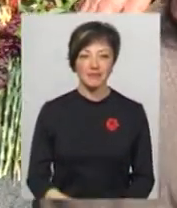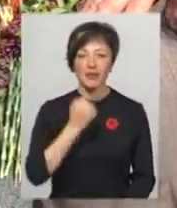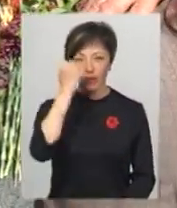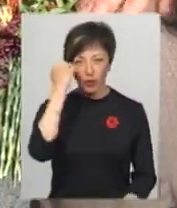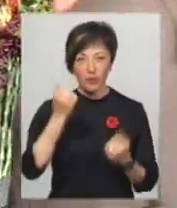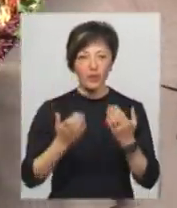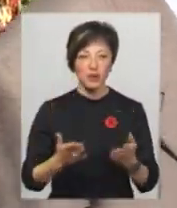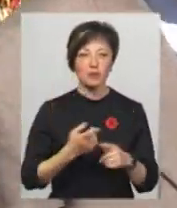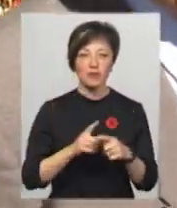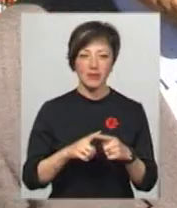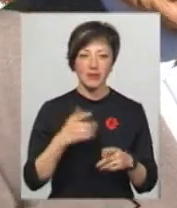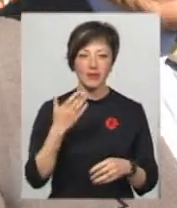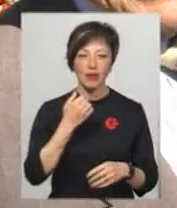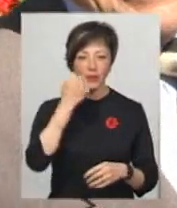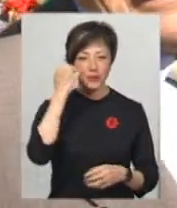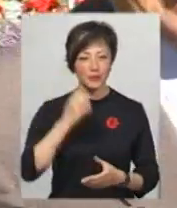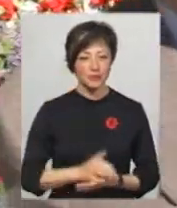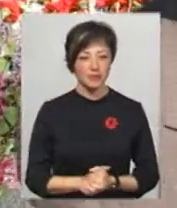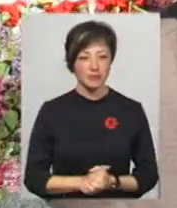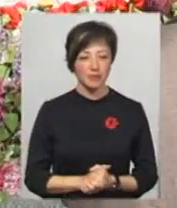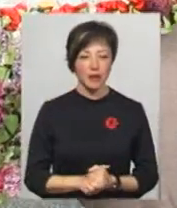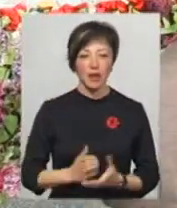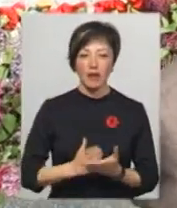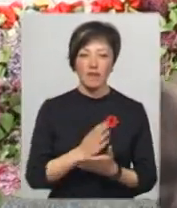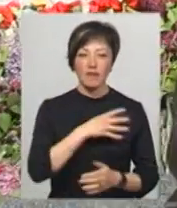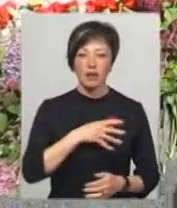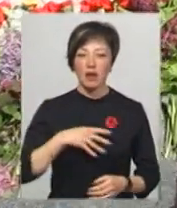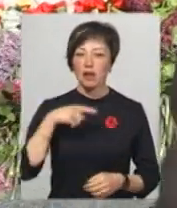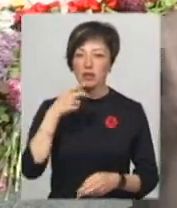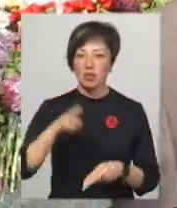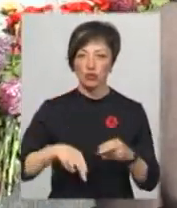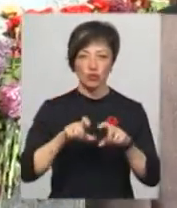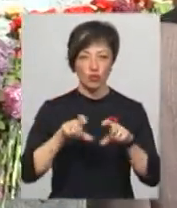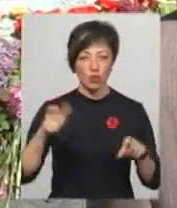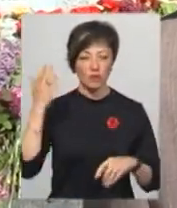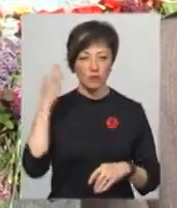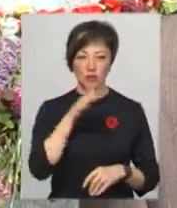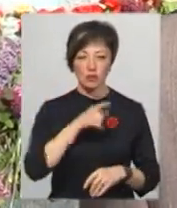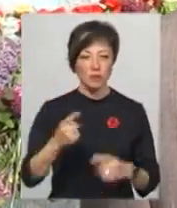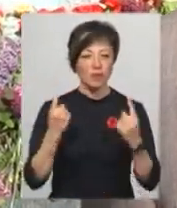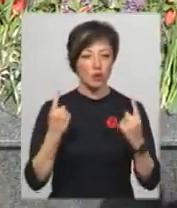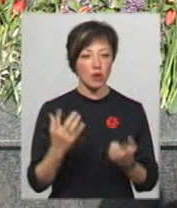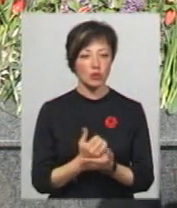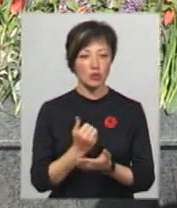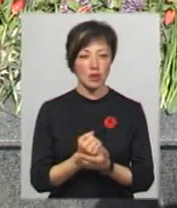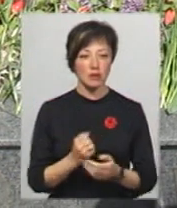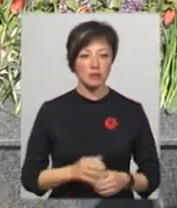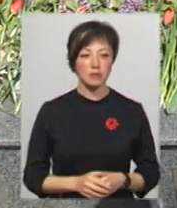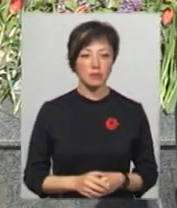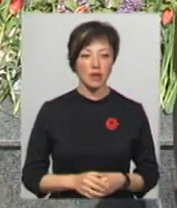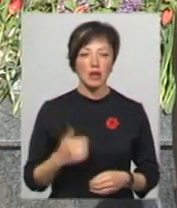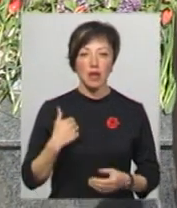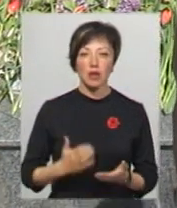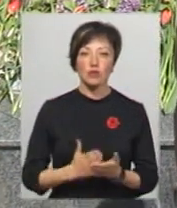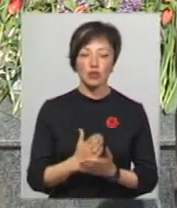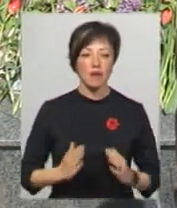дякую вам. Ми ж вам дякуючи вам. Дякую вам. Ветеран каже, що закінчити школу в ті часи було високим досягненням. Я служив в